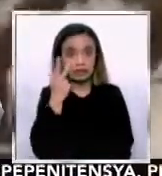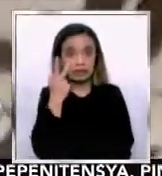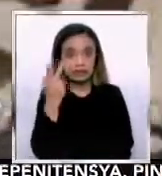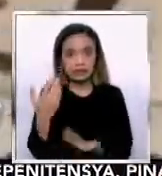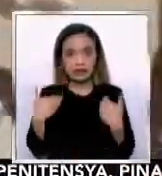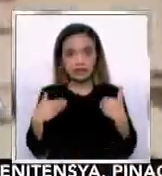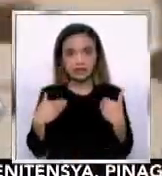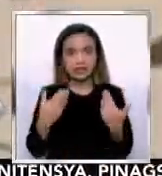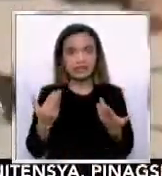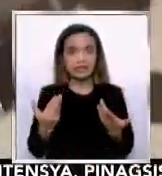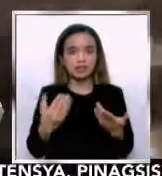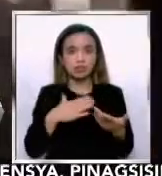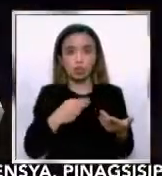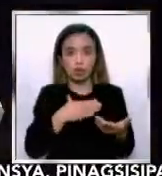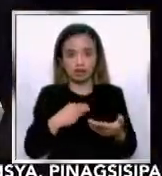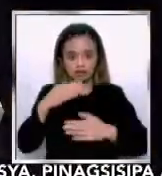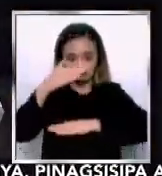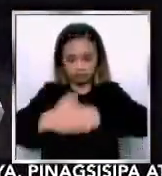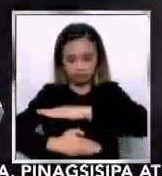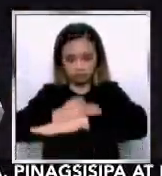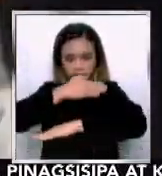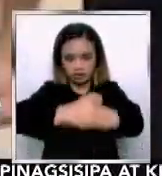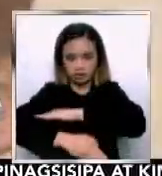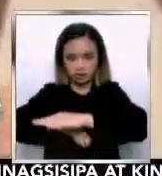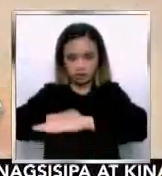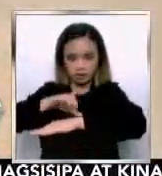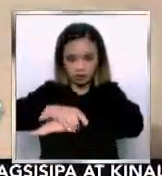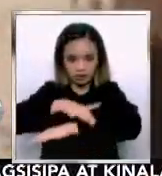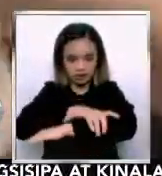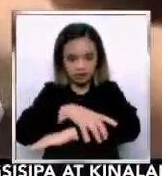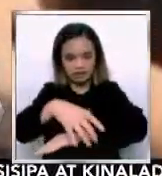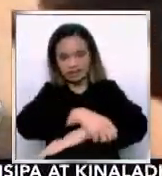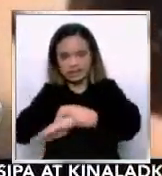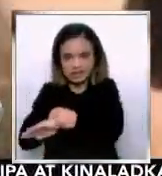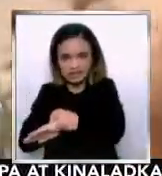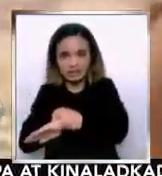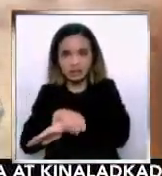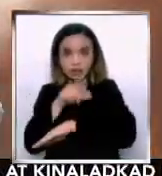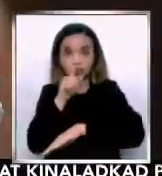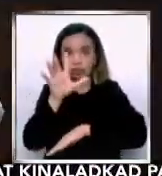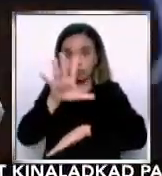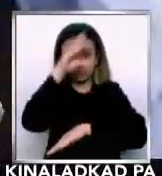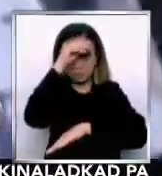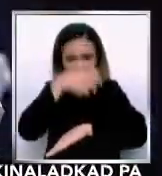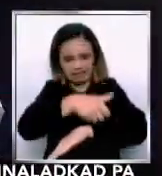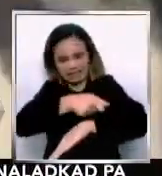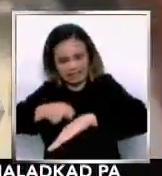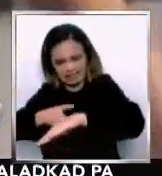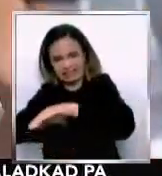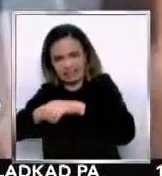ulo na nakatali at kinakaladkad ng hindi bababa sa 5 lalaki.